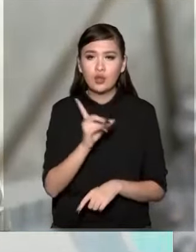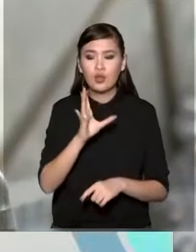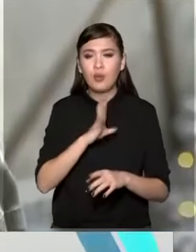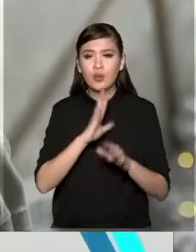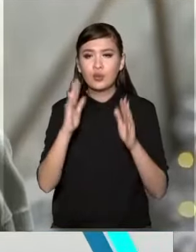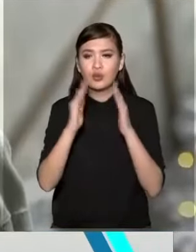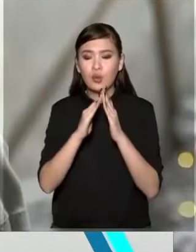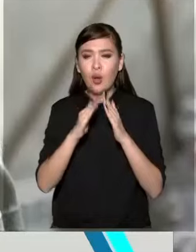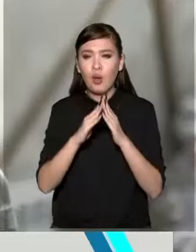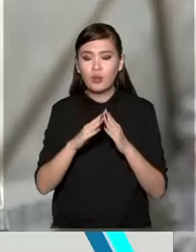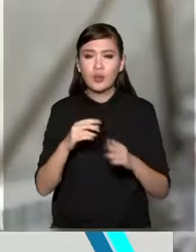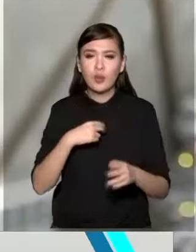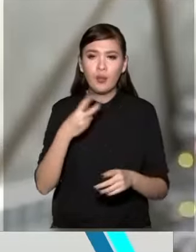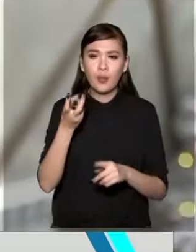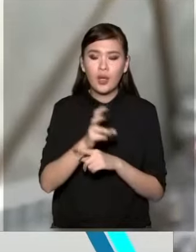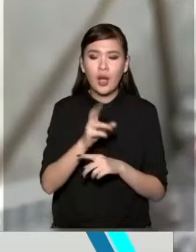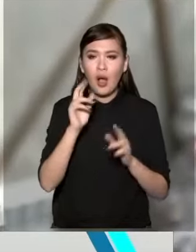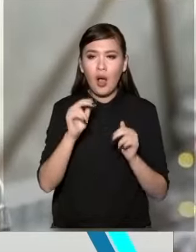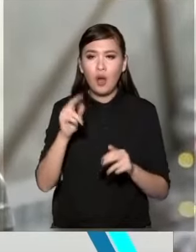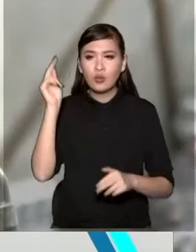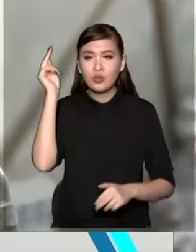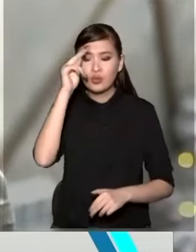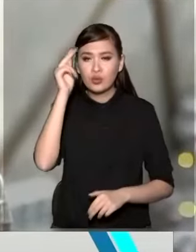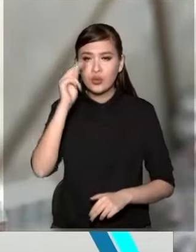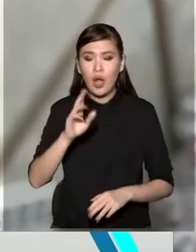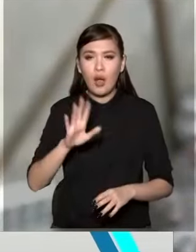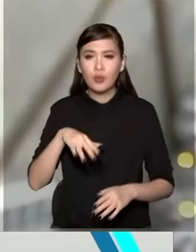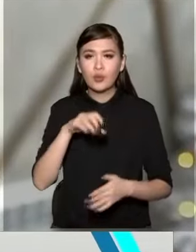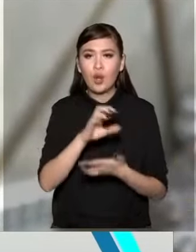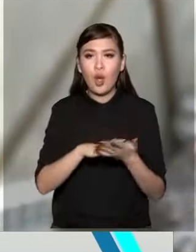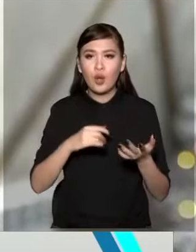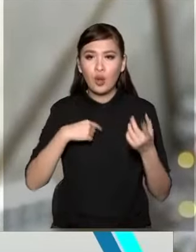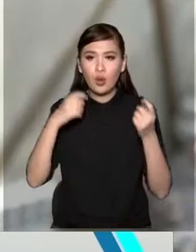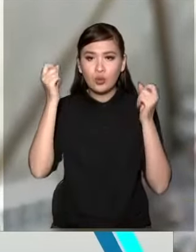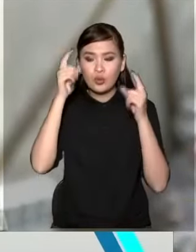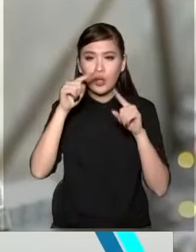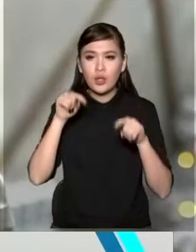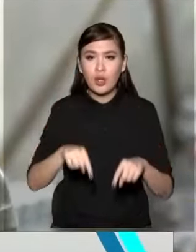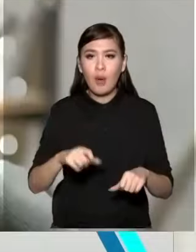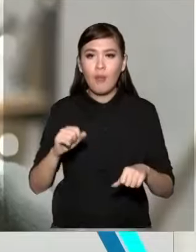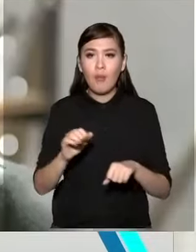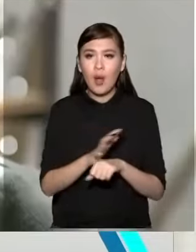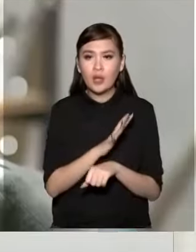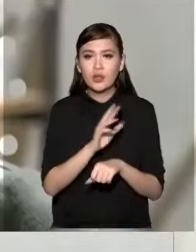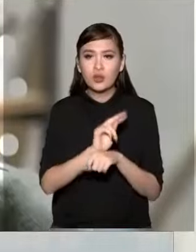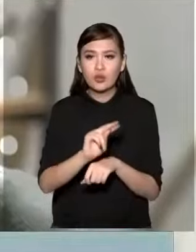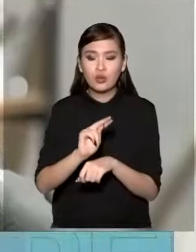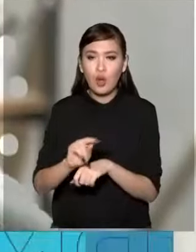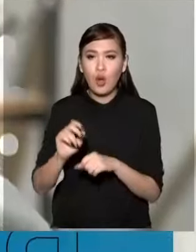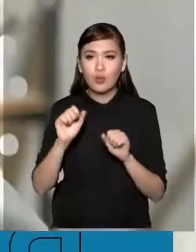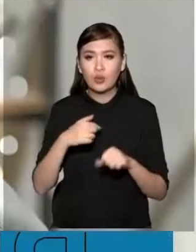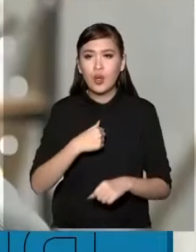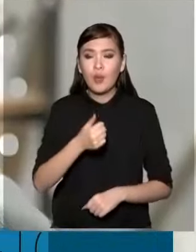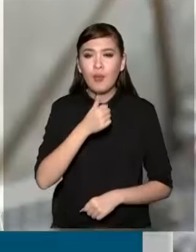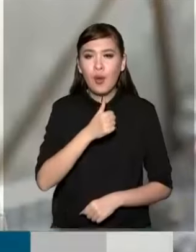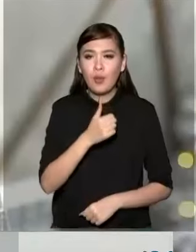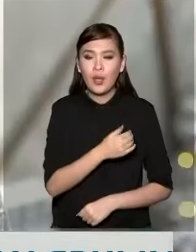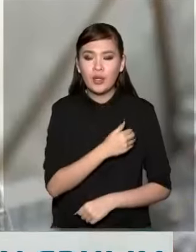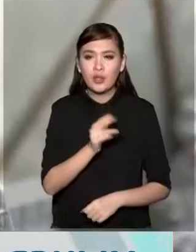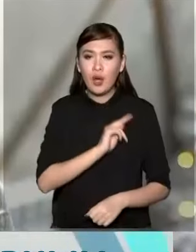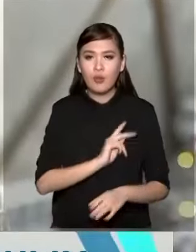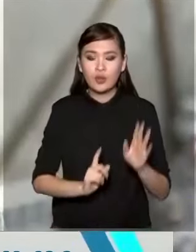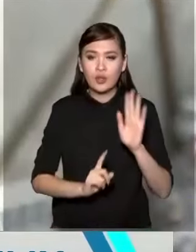лепила. В общем, приходила сюда просто как ученик. Затем я узнала, что сюда требуется мастер. Ну, я решила попробовать поработать здесь. Ну,